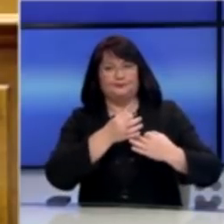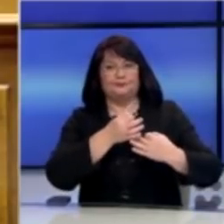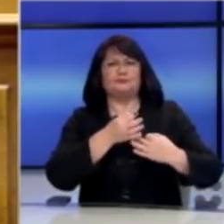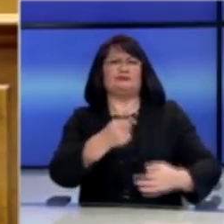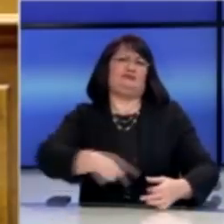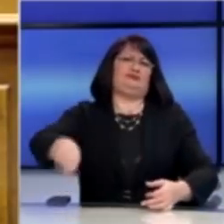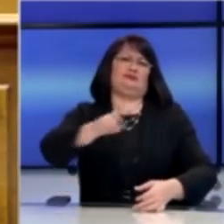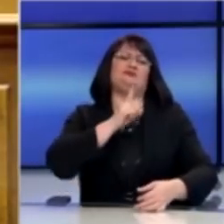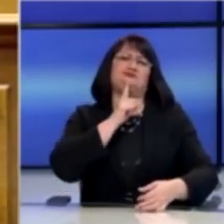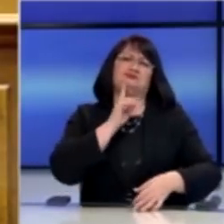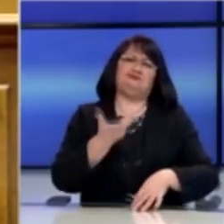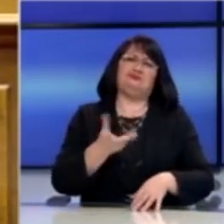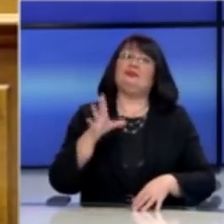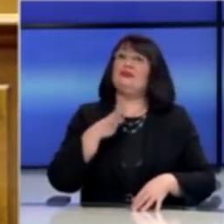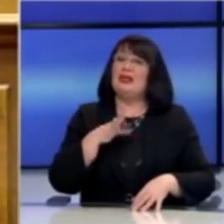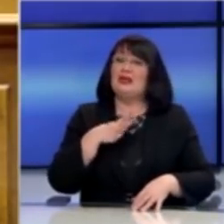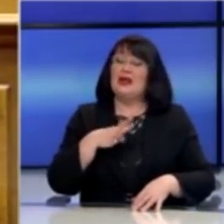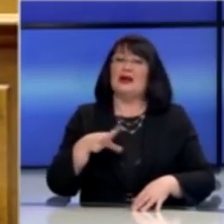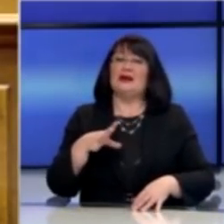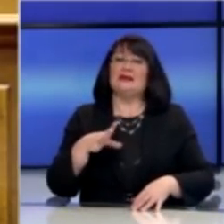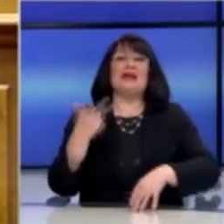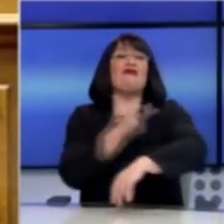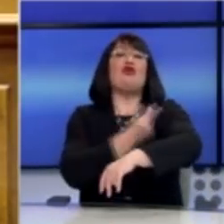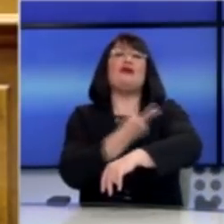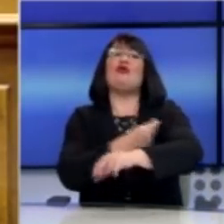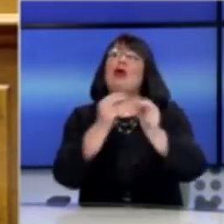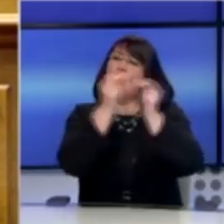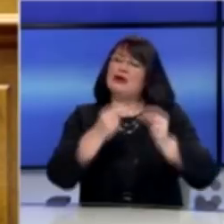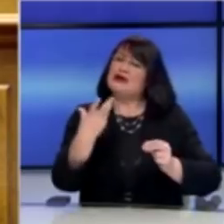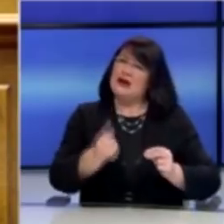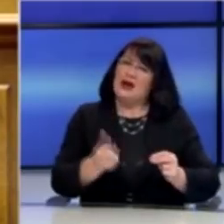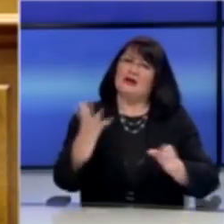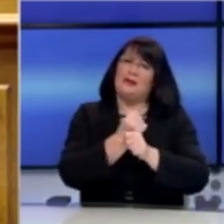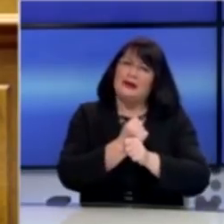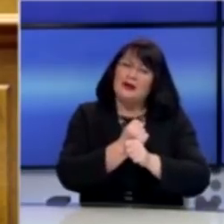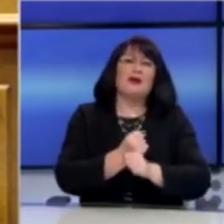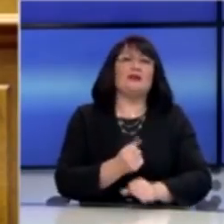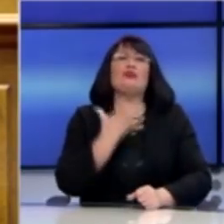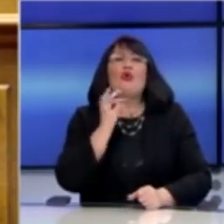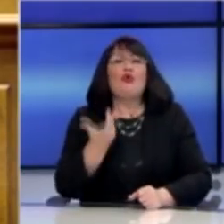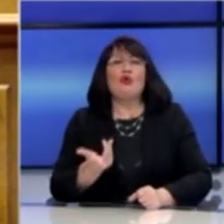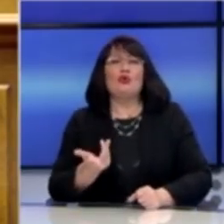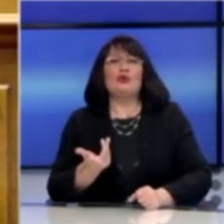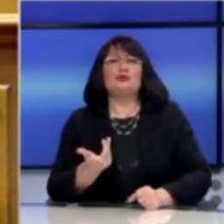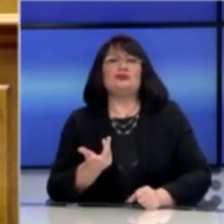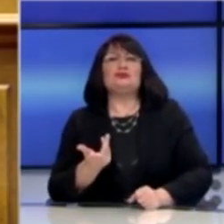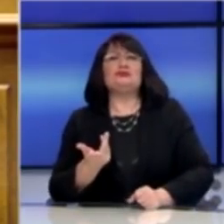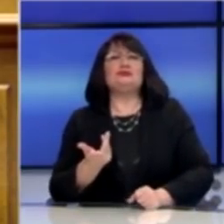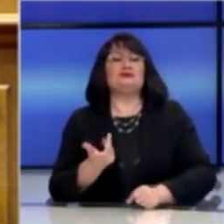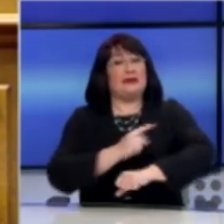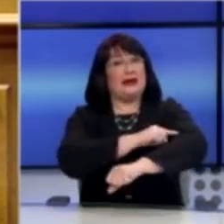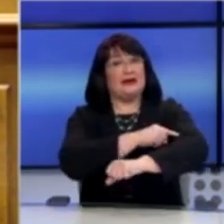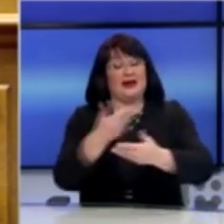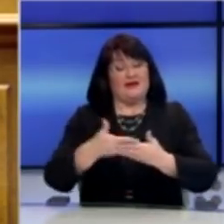σε αυτήν εδώ την αίθουσα, ότι θέλετε να πετύχει ο μαζικός εμβολιασμός, γιατί δεν δίνετε το δικαίωμα με